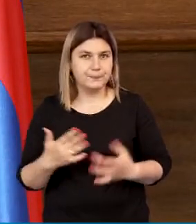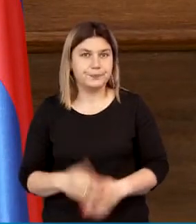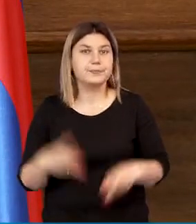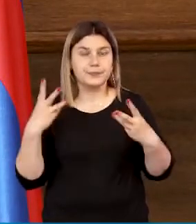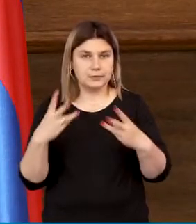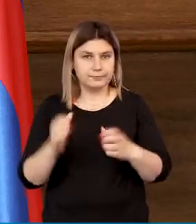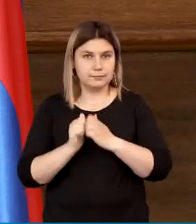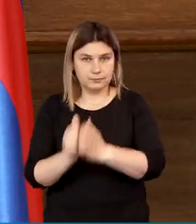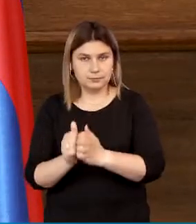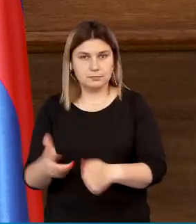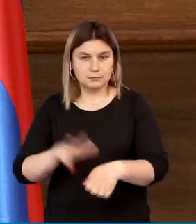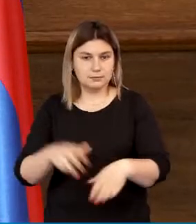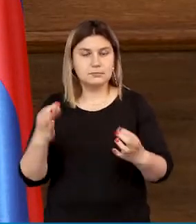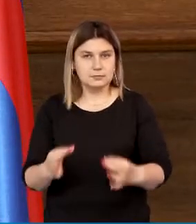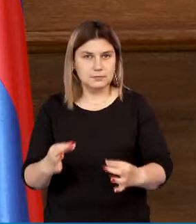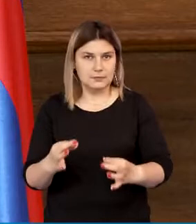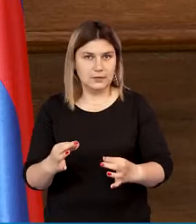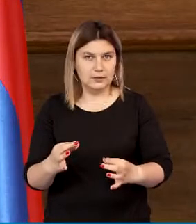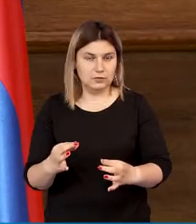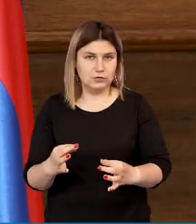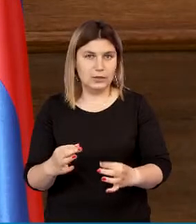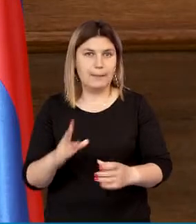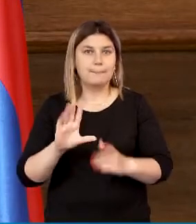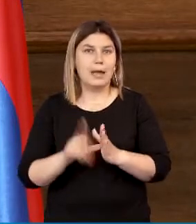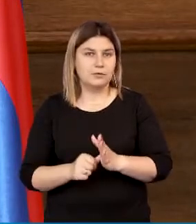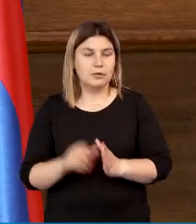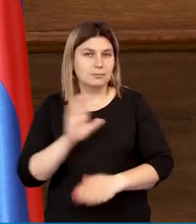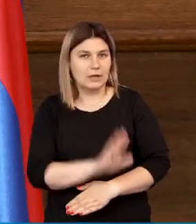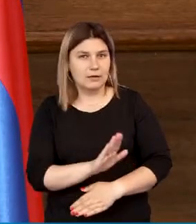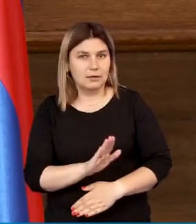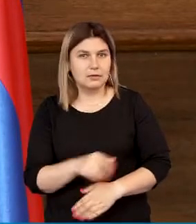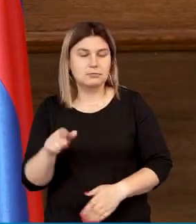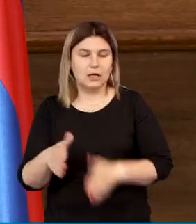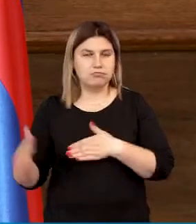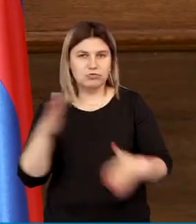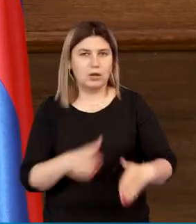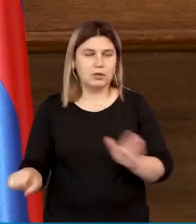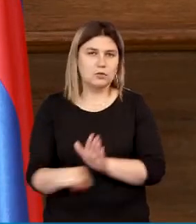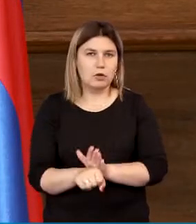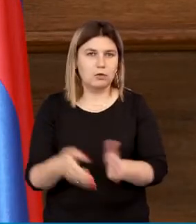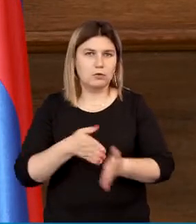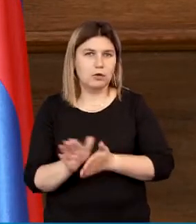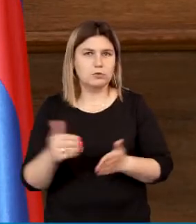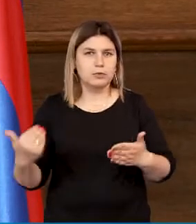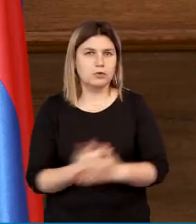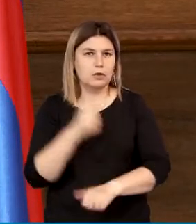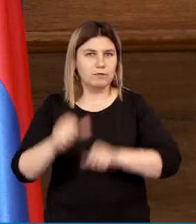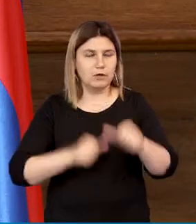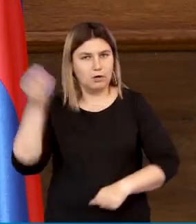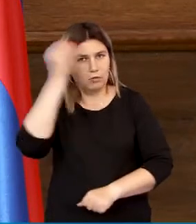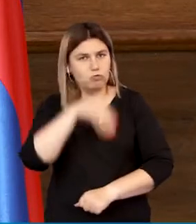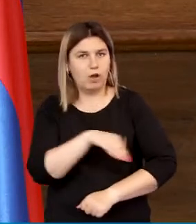zadaniem, które na dziś stoi przed miastem, to jest oczywiście przygotowanie do rozpoczęcia nowego roku